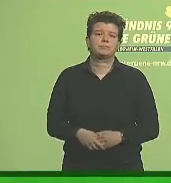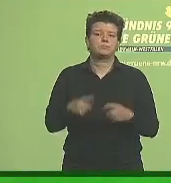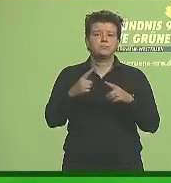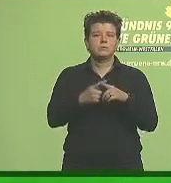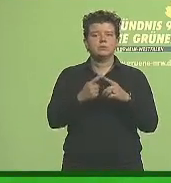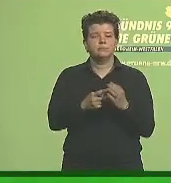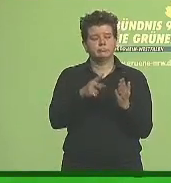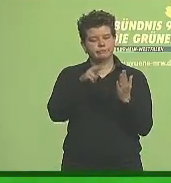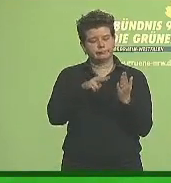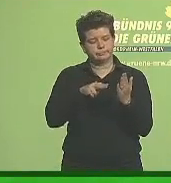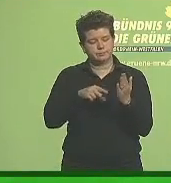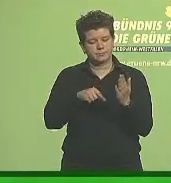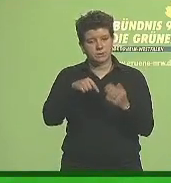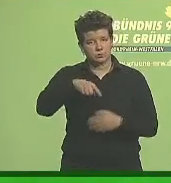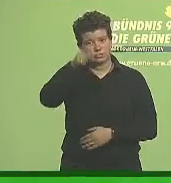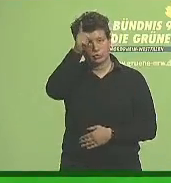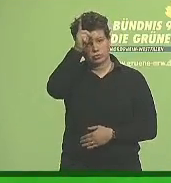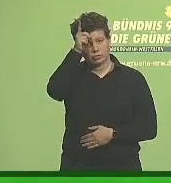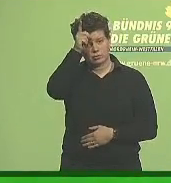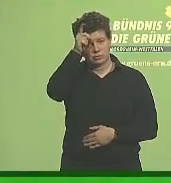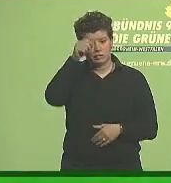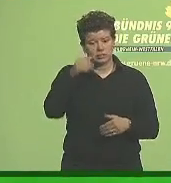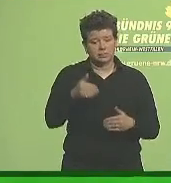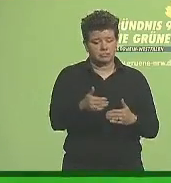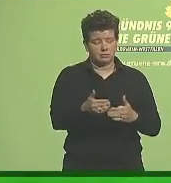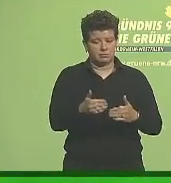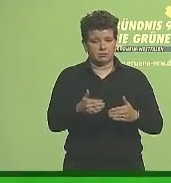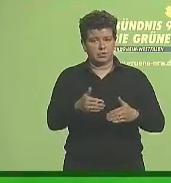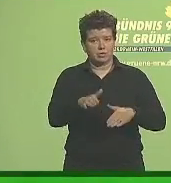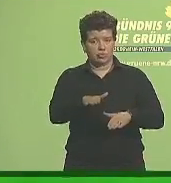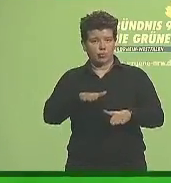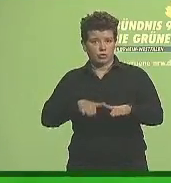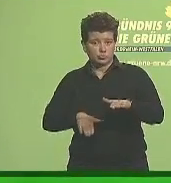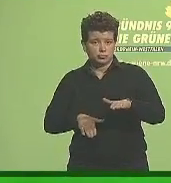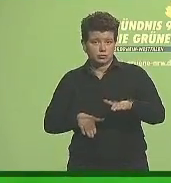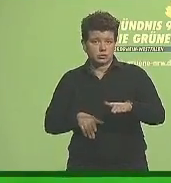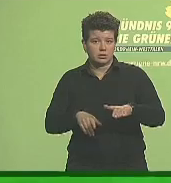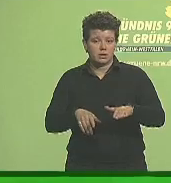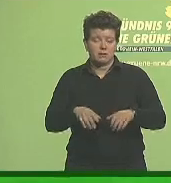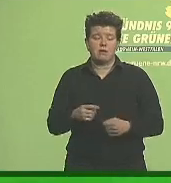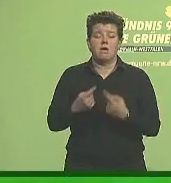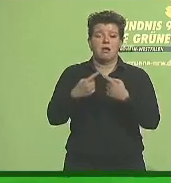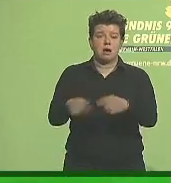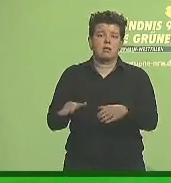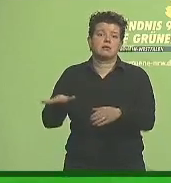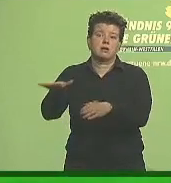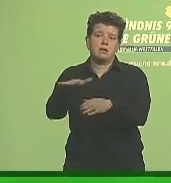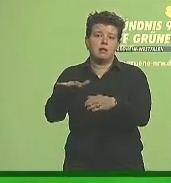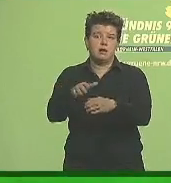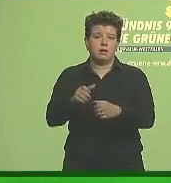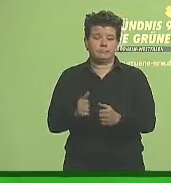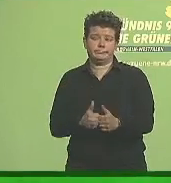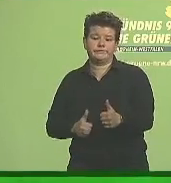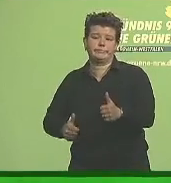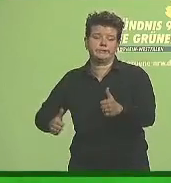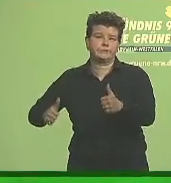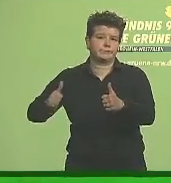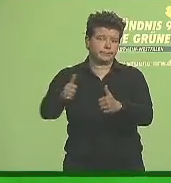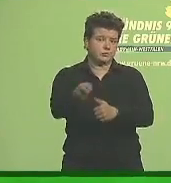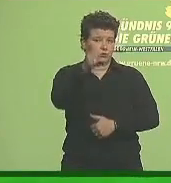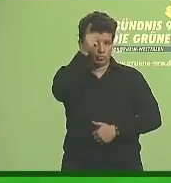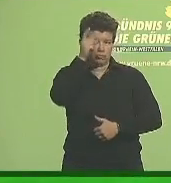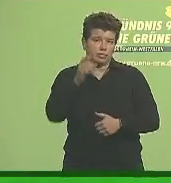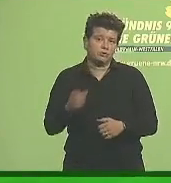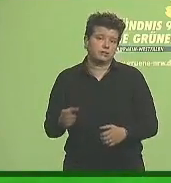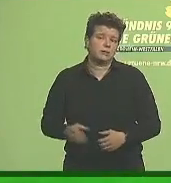letzten Jahre. Andere Länder haben uns überholt. Wir sind sogar im Ausbau auf Platz 5. Gut 150 Anlagen pro